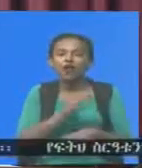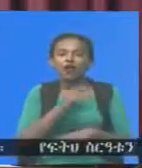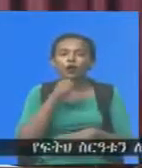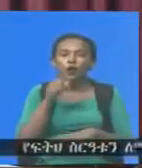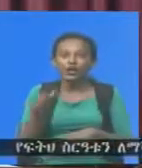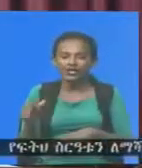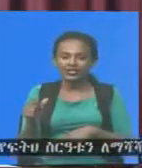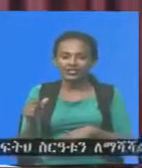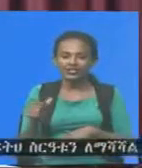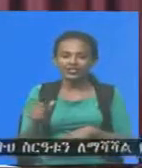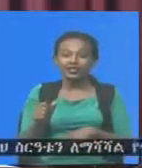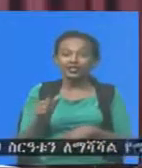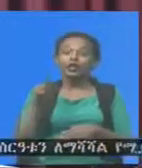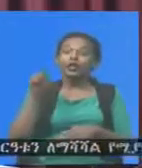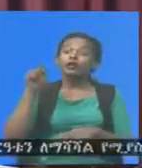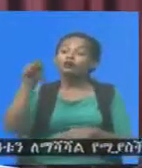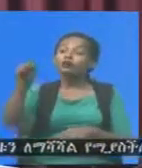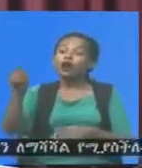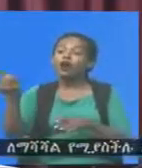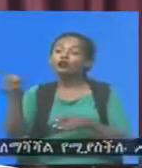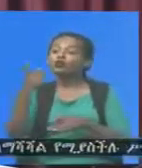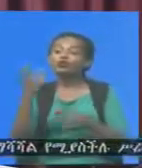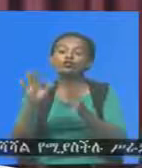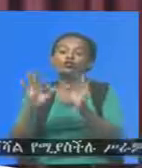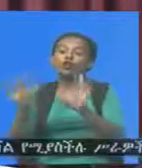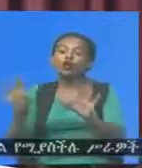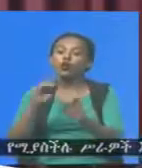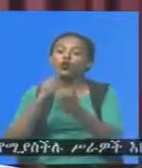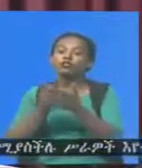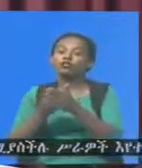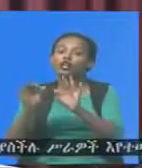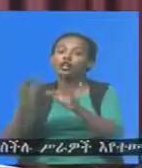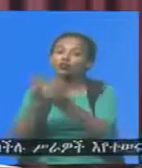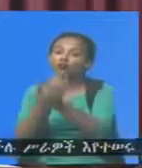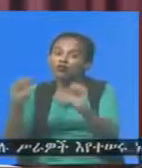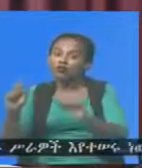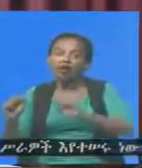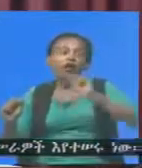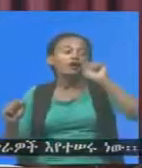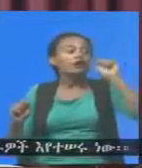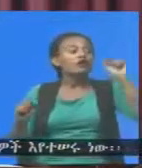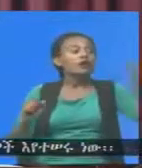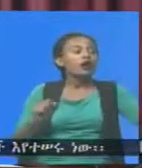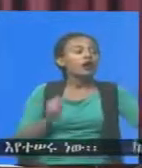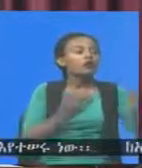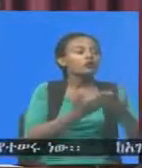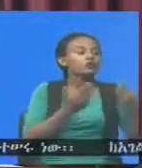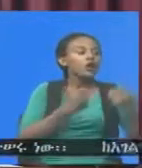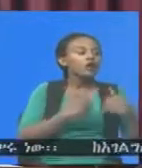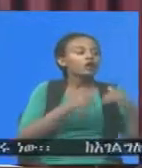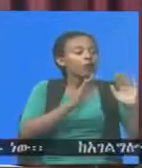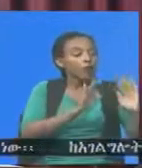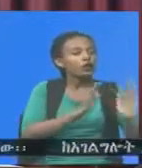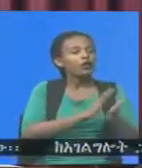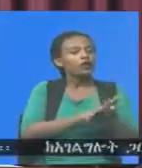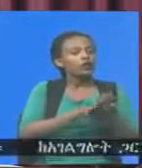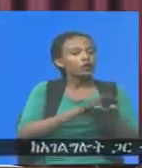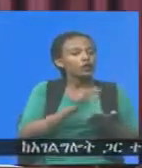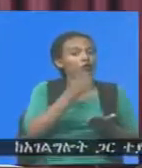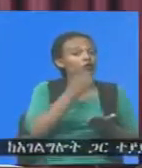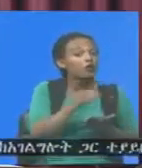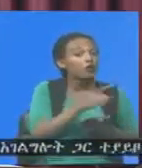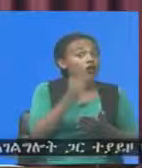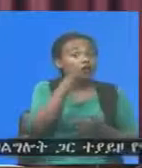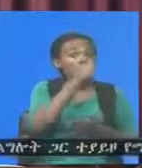ነገር ግን እንትና ጋር ሲሆን ችግር የለውም ማስረጃ የለኝም ይፈታ እንትና ላይ ግን ጉዳይ አለኝ ያጣራው ለቀጥል የሚለው ጉዳይ ለኢትዮጵያ